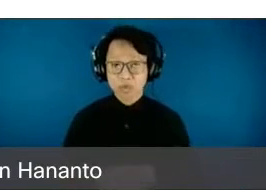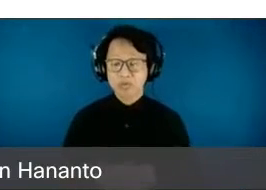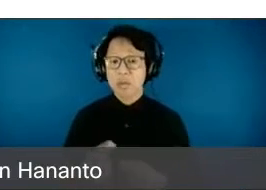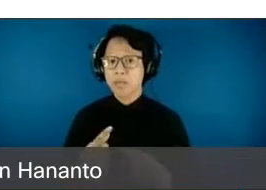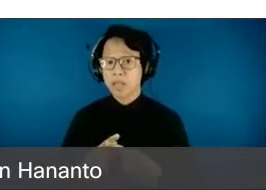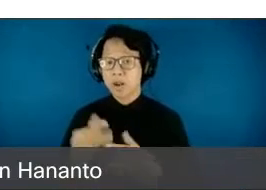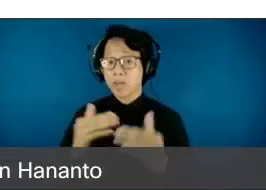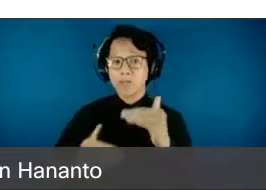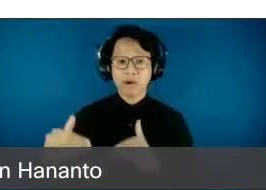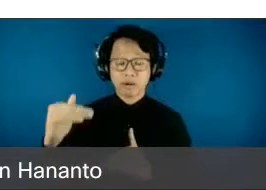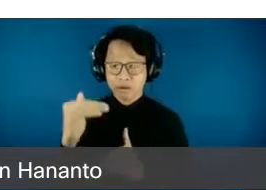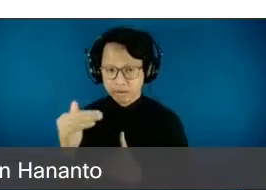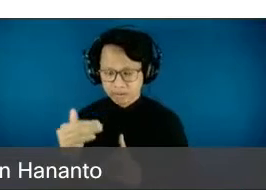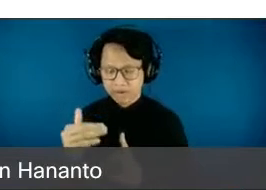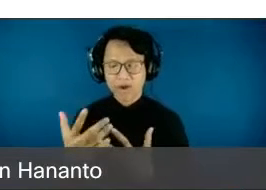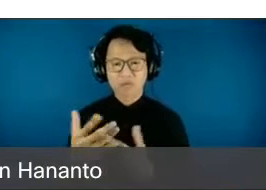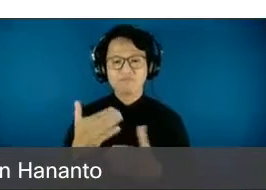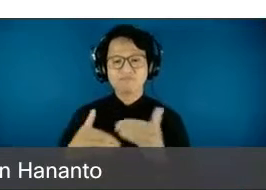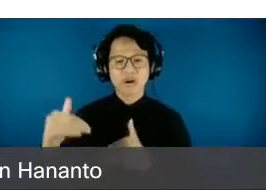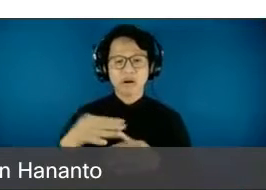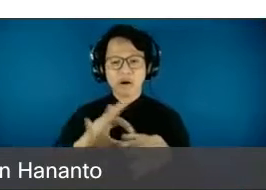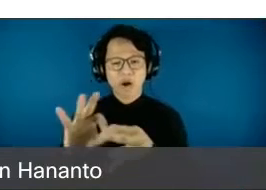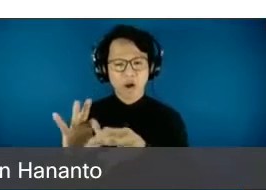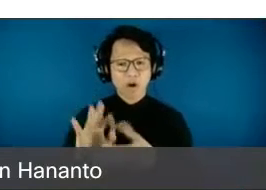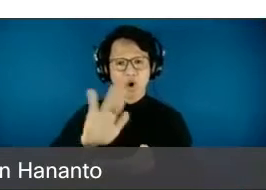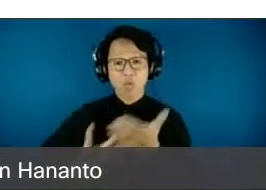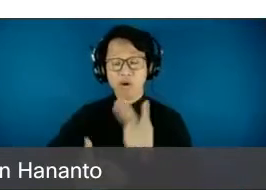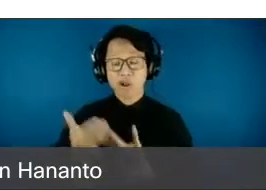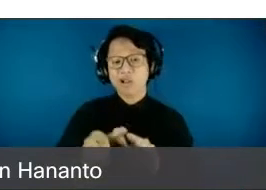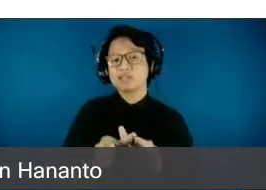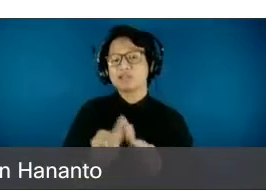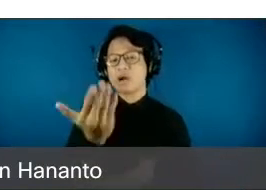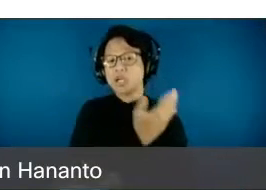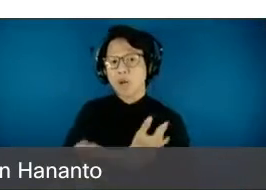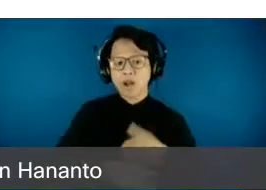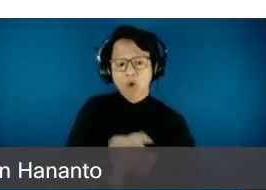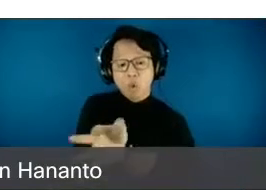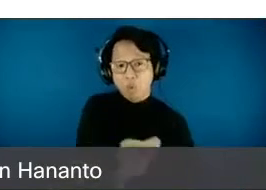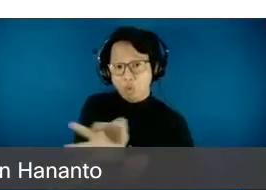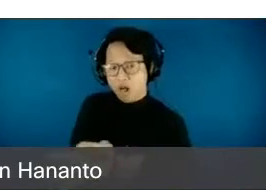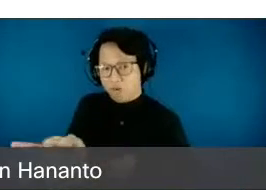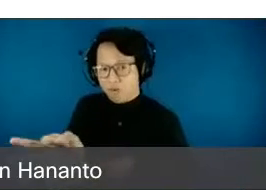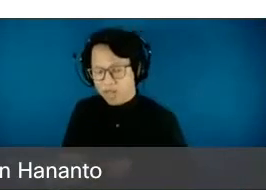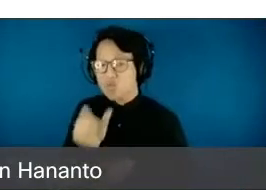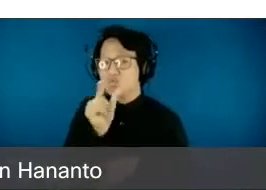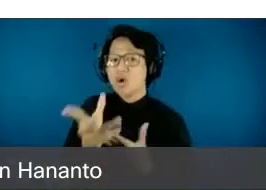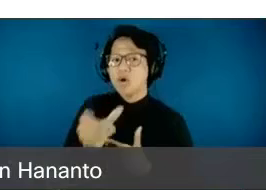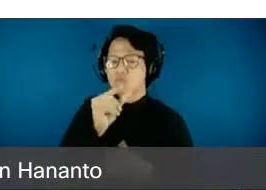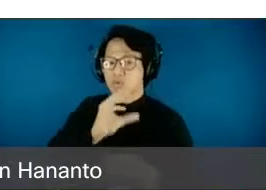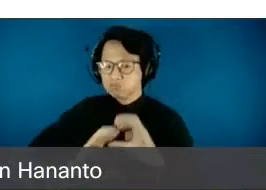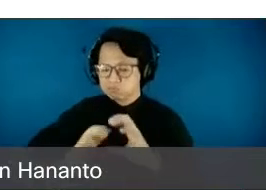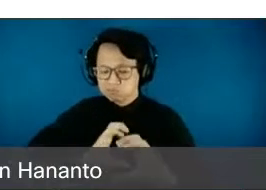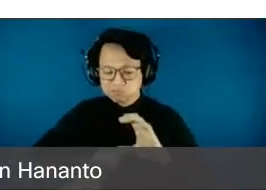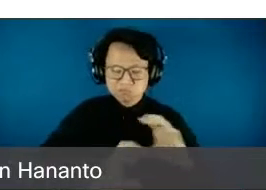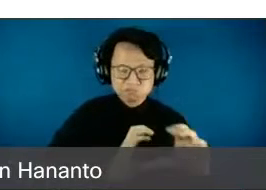jaringan menjadi anggota Youth Support Network dan komunitas difabel antar kota untuk saling sharing dan saling komunikasi,